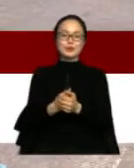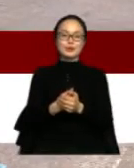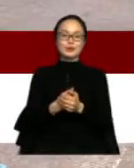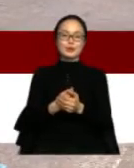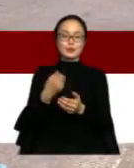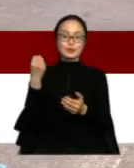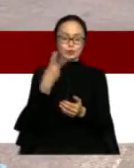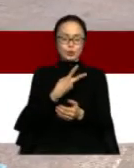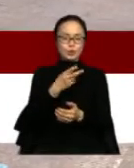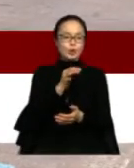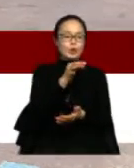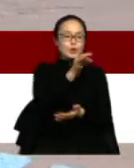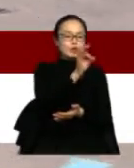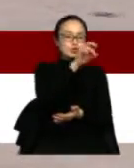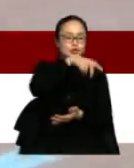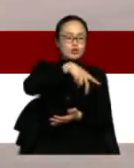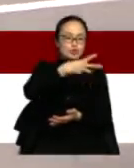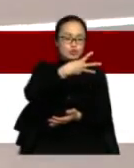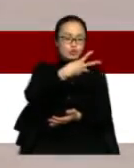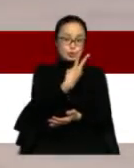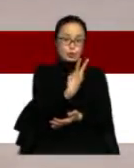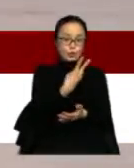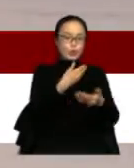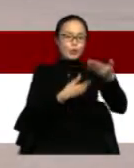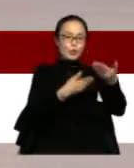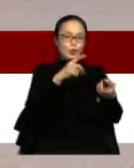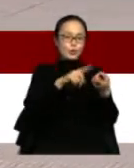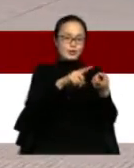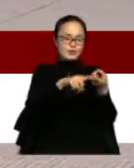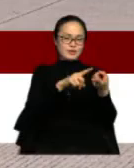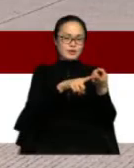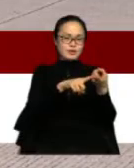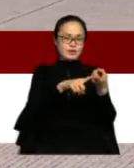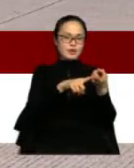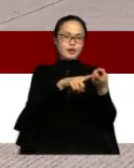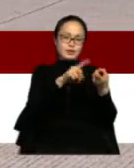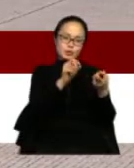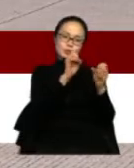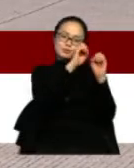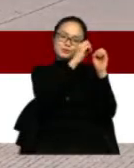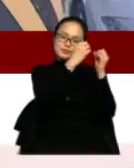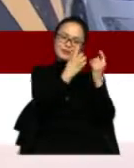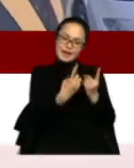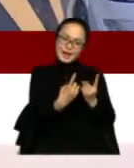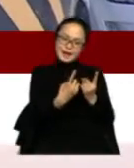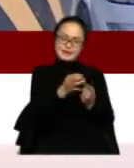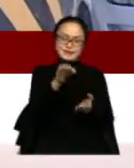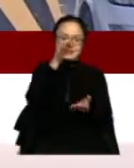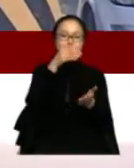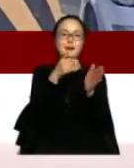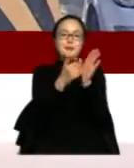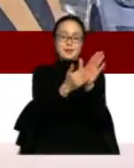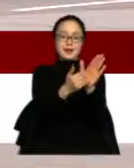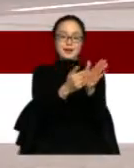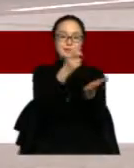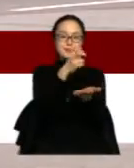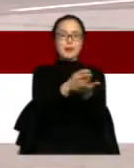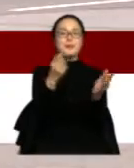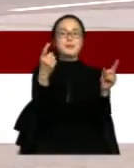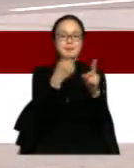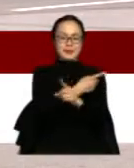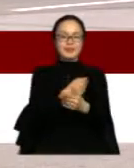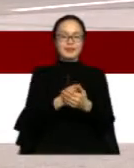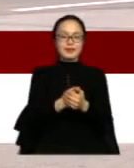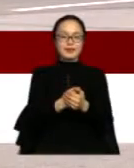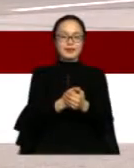포함한 유료도로의 통행료가 소비자 물가 인상률을 초과해 인상되지 못하도록 제한했습니다. 통행량 등이